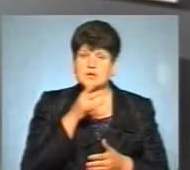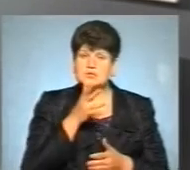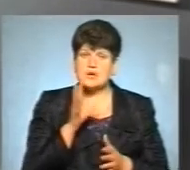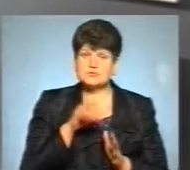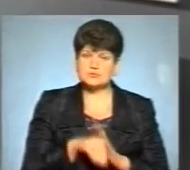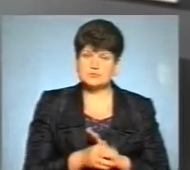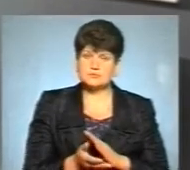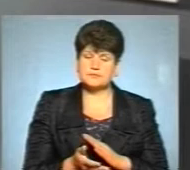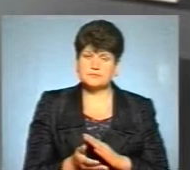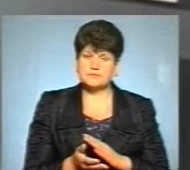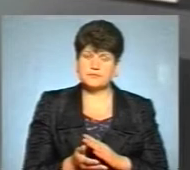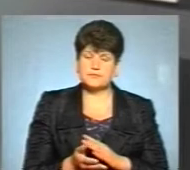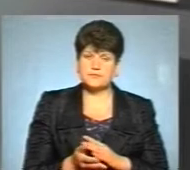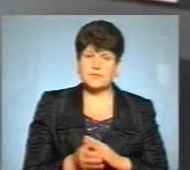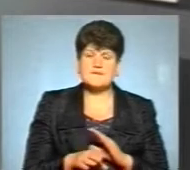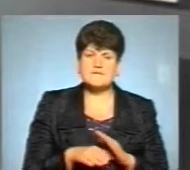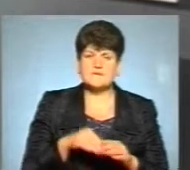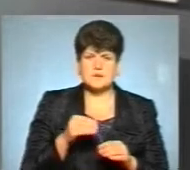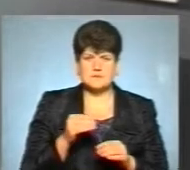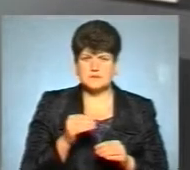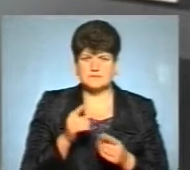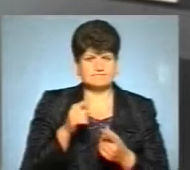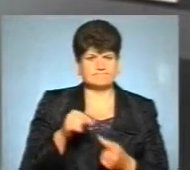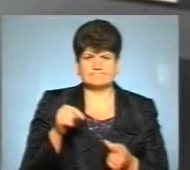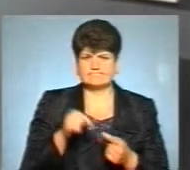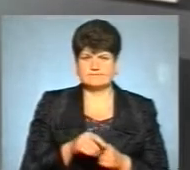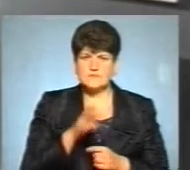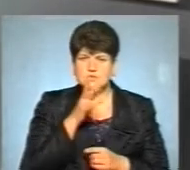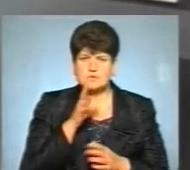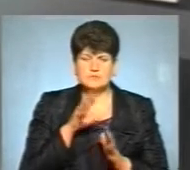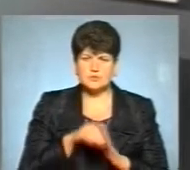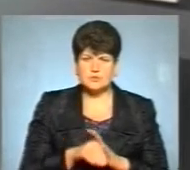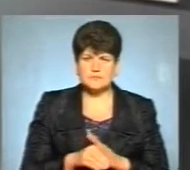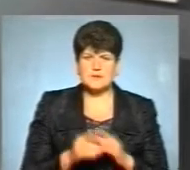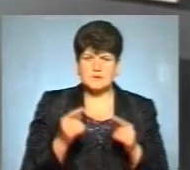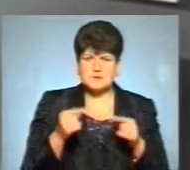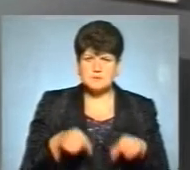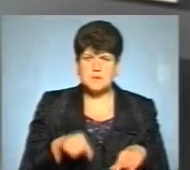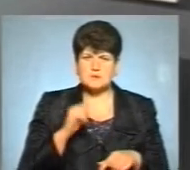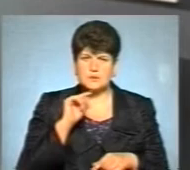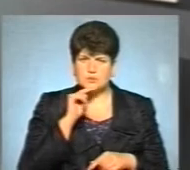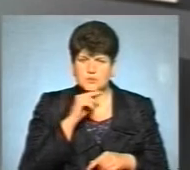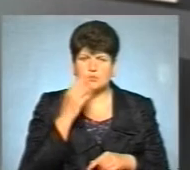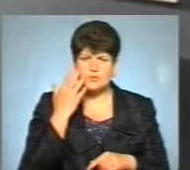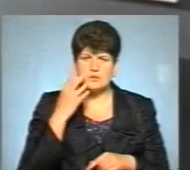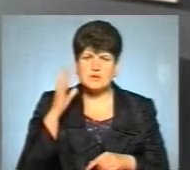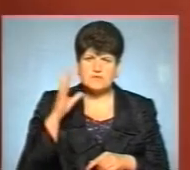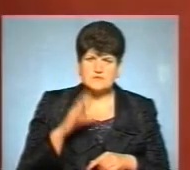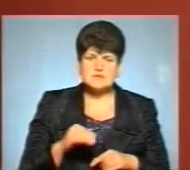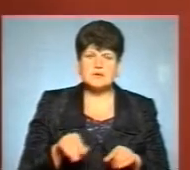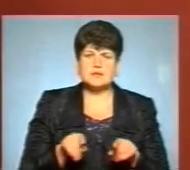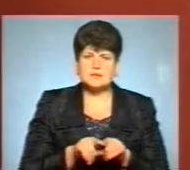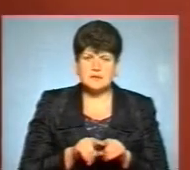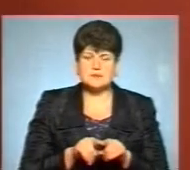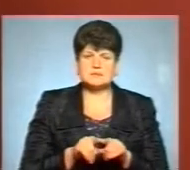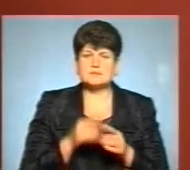запровадження. Вибрали дуже невдалий час для запровадження. Якраз спад економіки, коли всі і так на мілі, коли